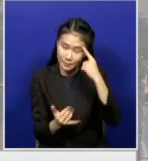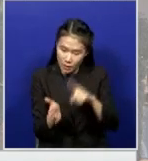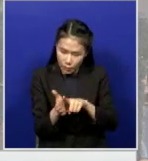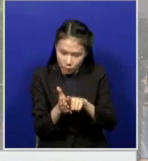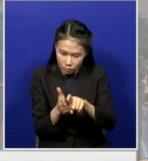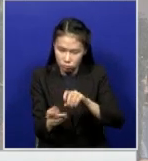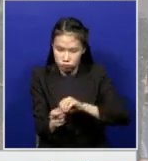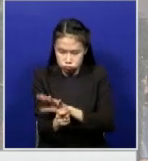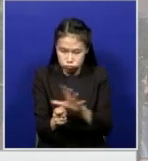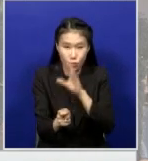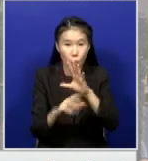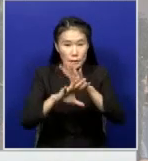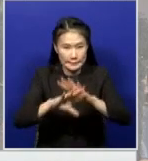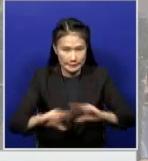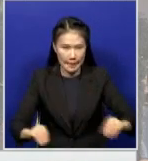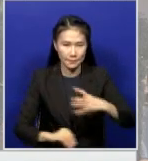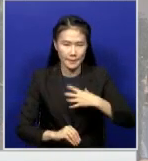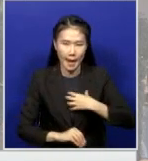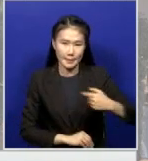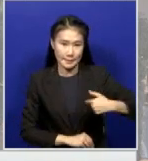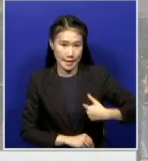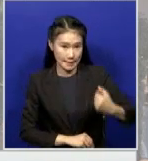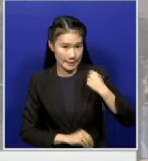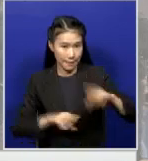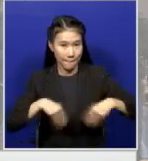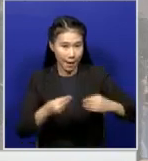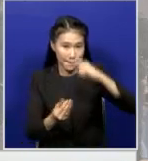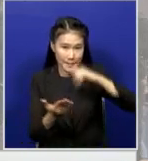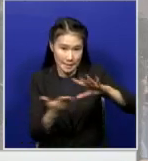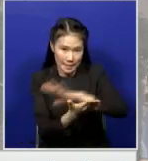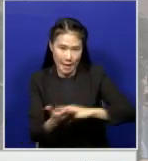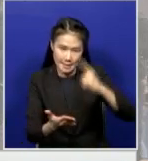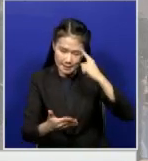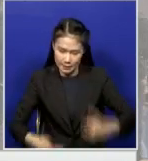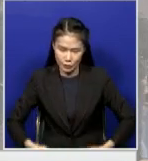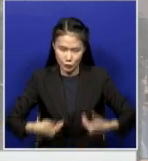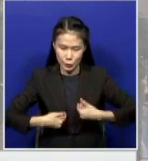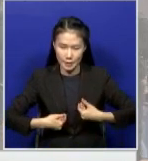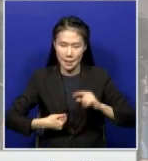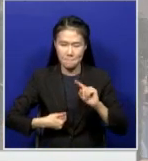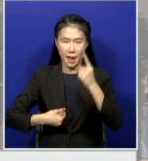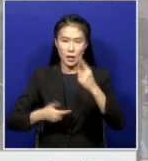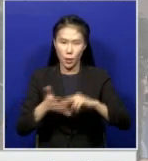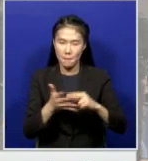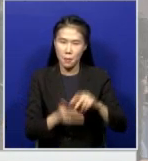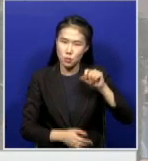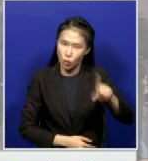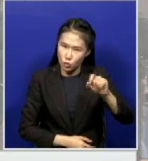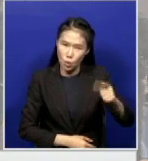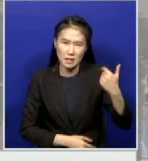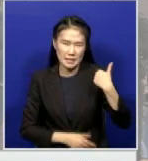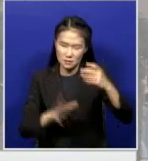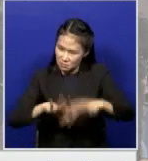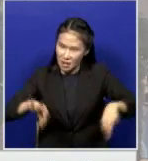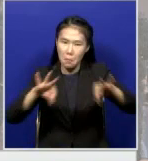ของโรคสิ้นสุดลงเพื่อสร้างความเชื่อมั่นของประเทศให้กลับมาสู่ภาวะปกติโดยเร็วเป็นกรณีฉุกเฉินที่มีความจำ